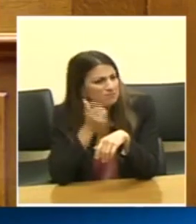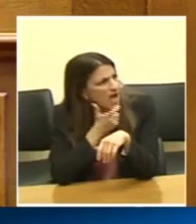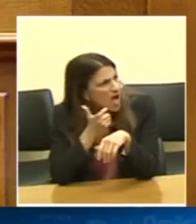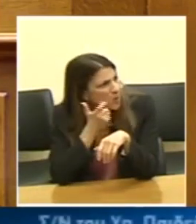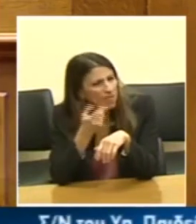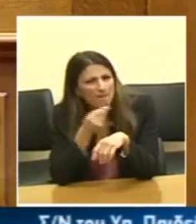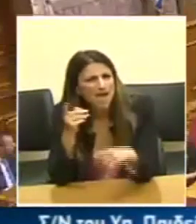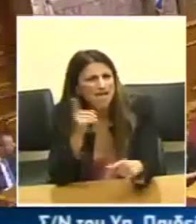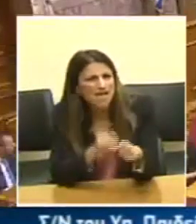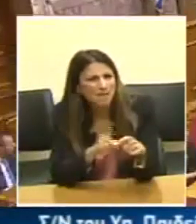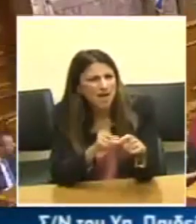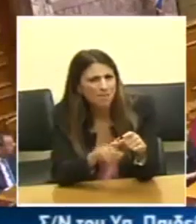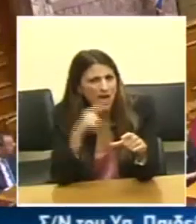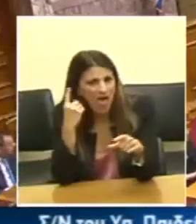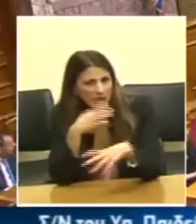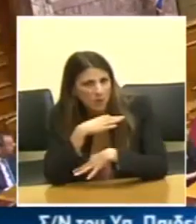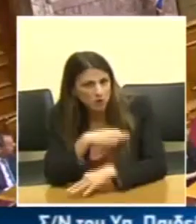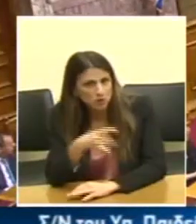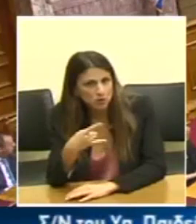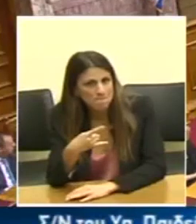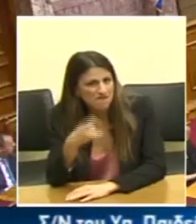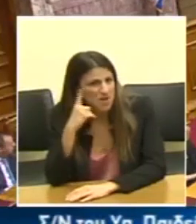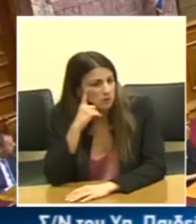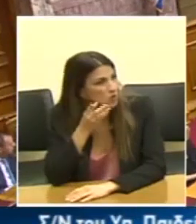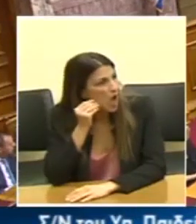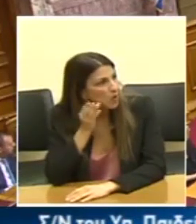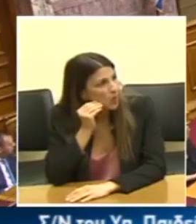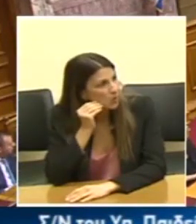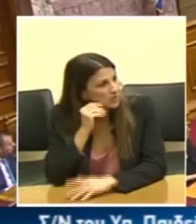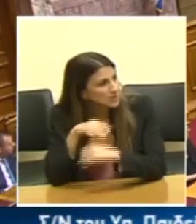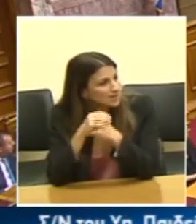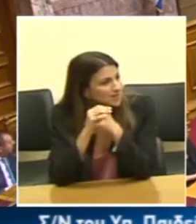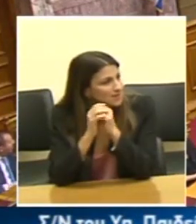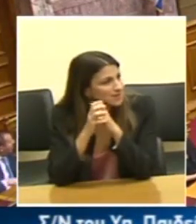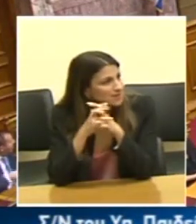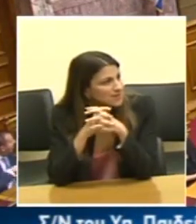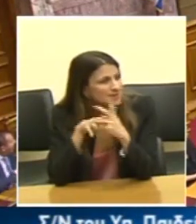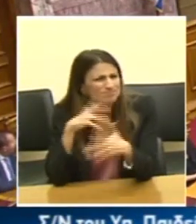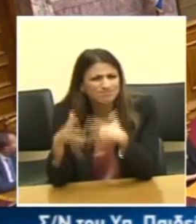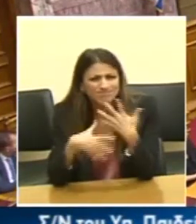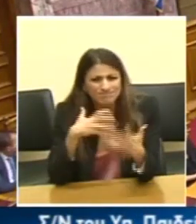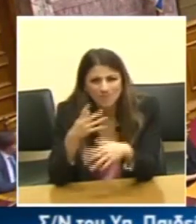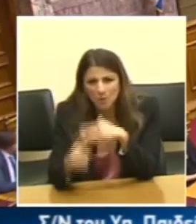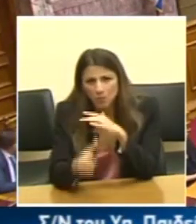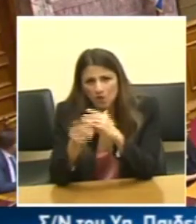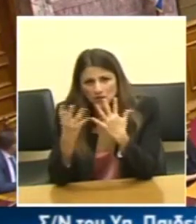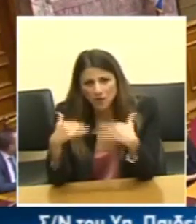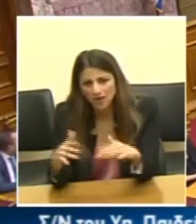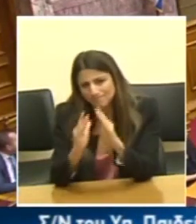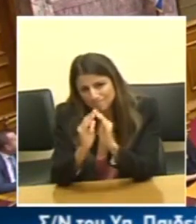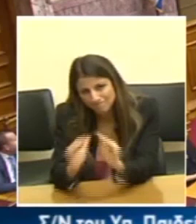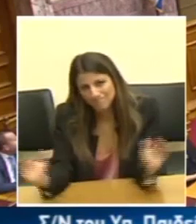μάστορας στην διαστρέφωση, άστε τι είπε ο γραμματέας του κόμματος. Κύριε Παφίλη, εντάξει, να μην